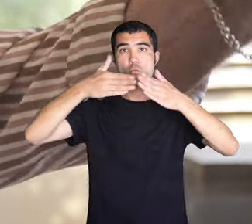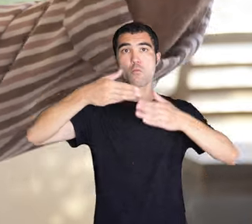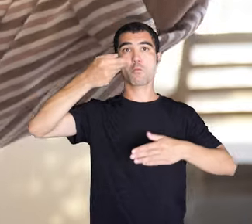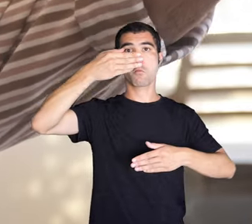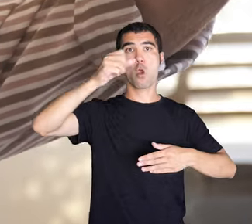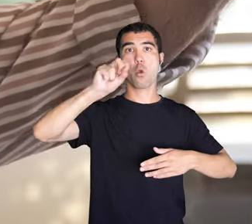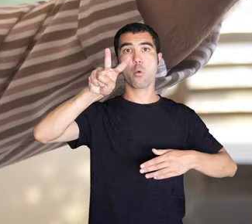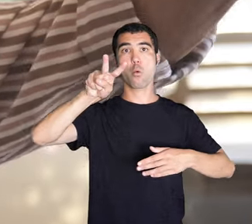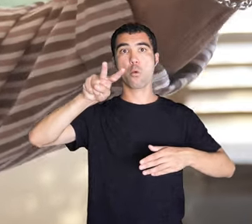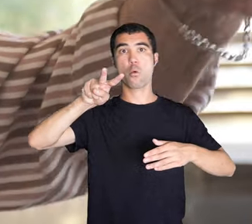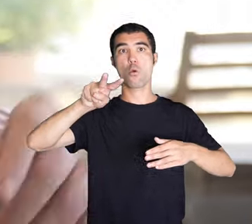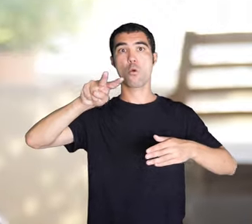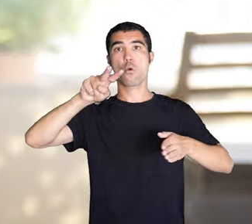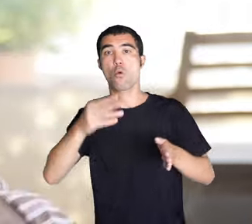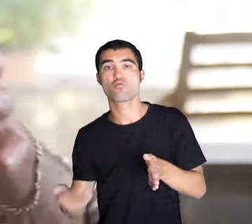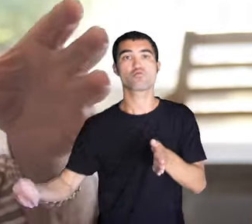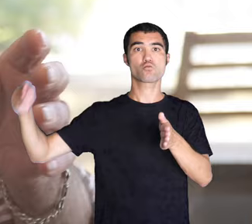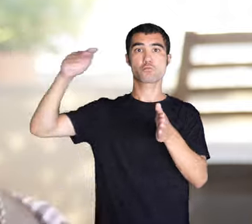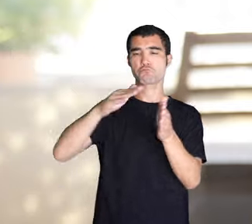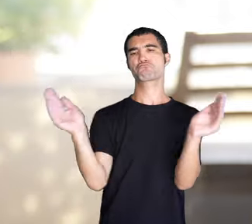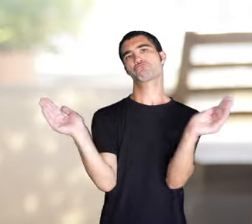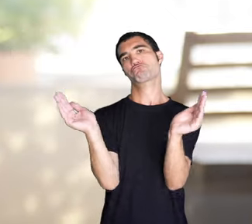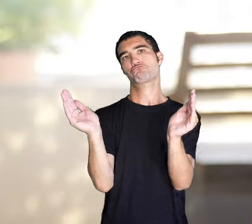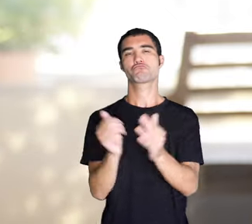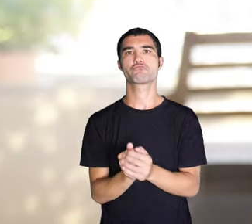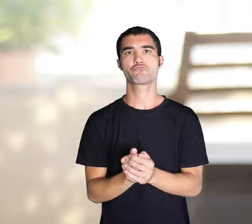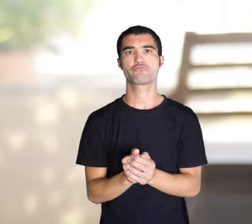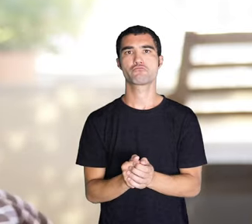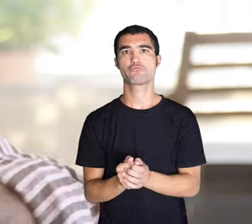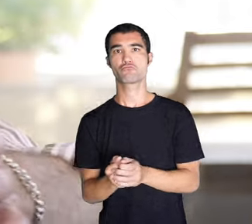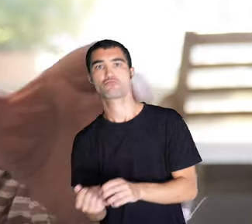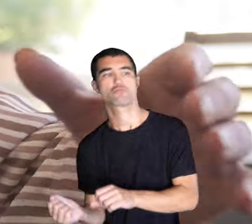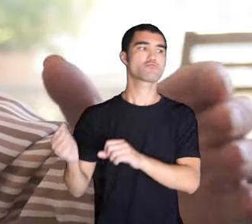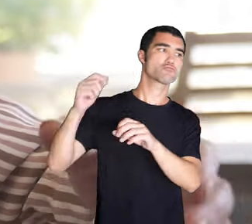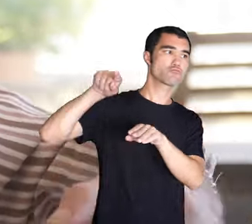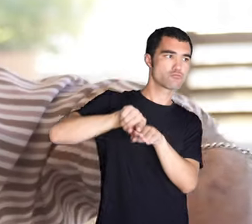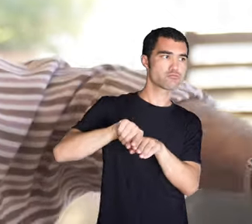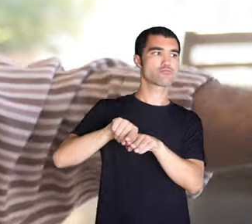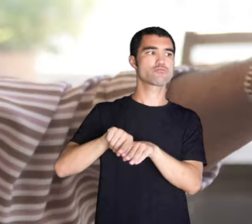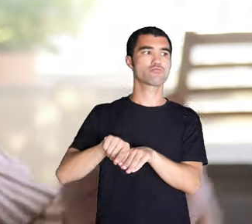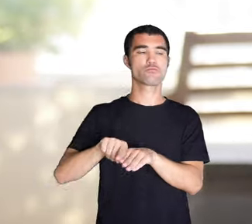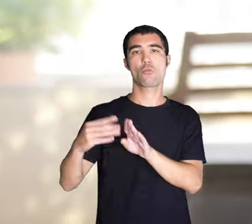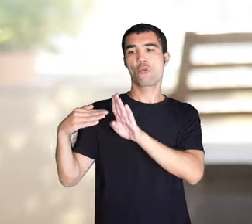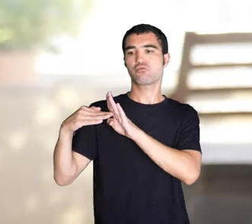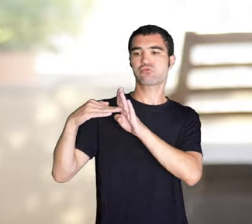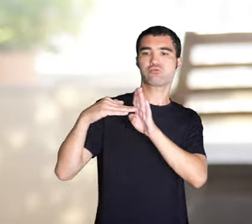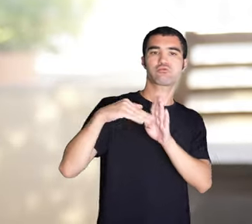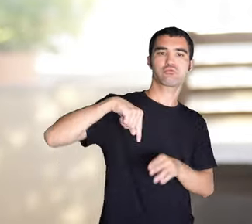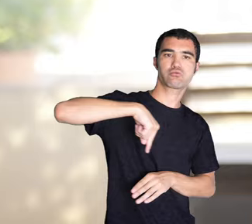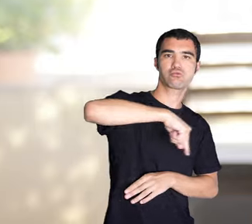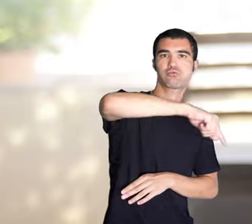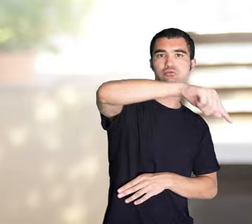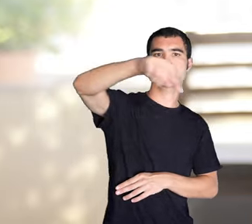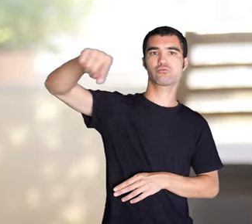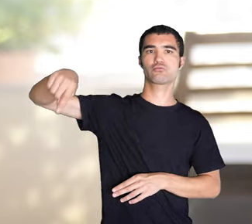les barques, un temps de les barques, de les barques. Eren petits, i els m'ho carregàvem i van fer la professor.